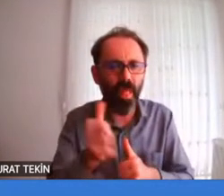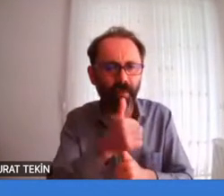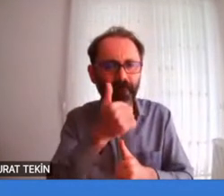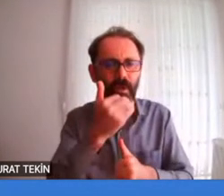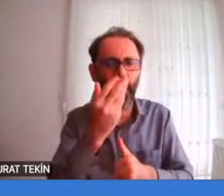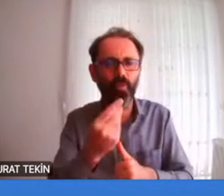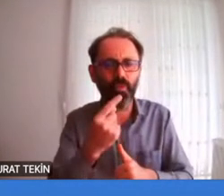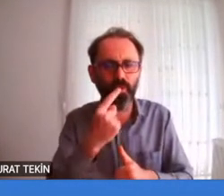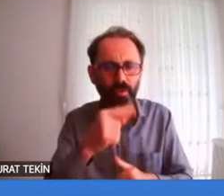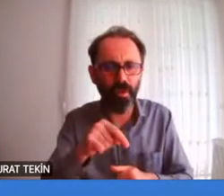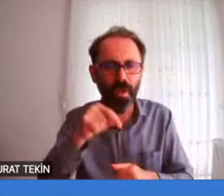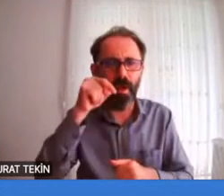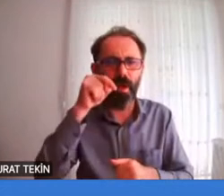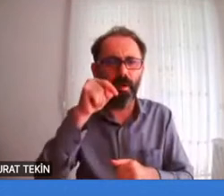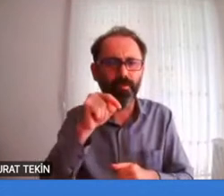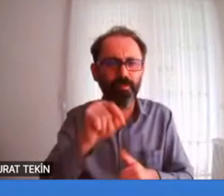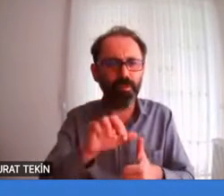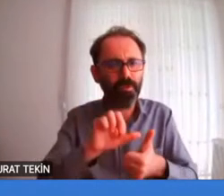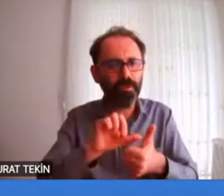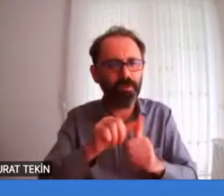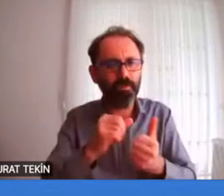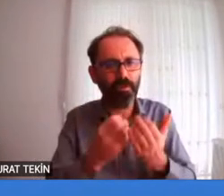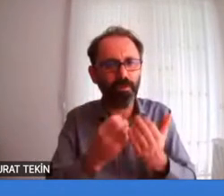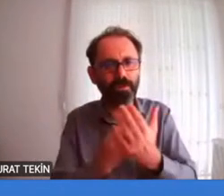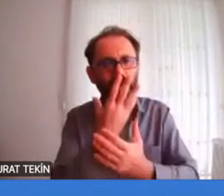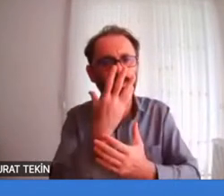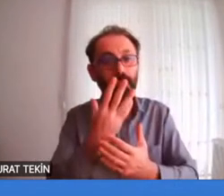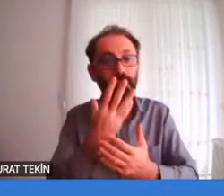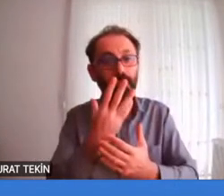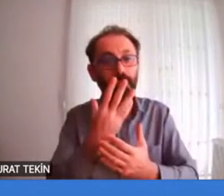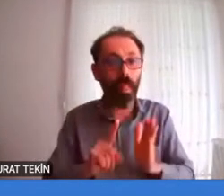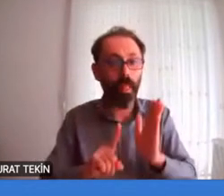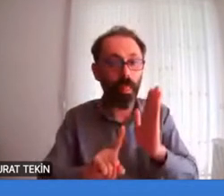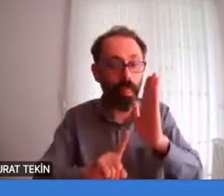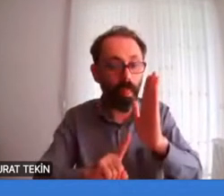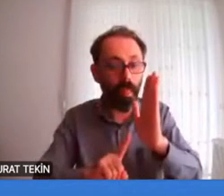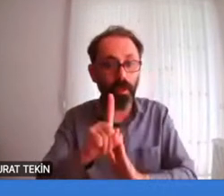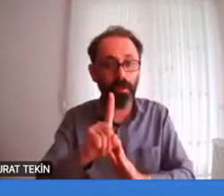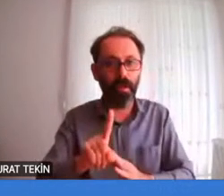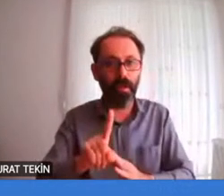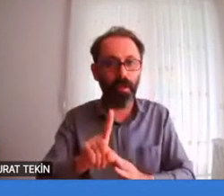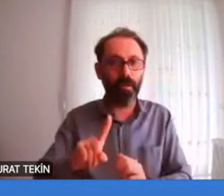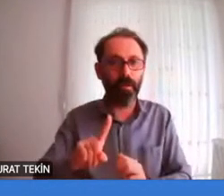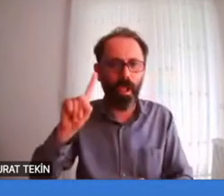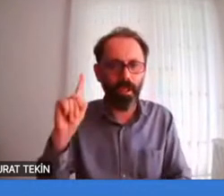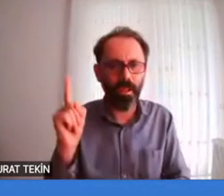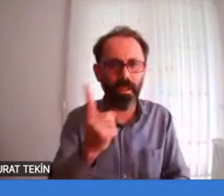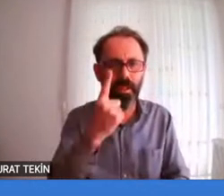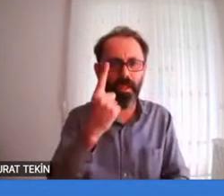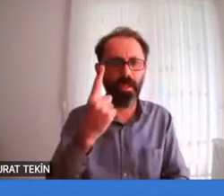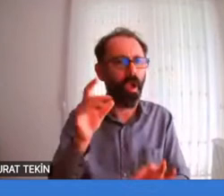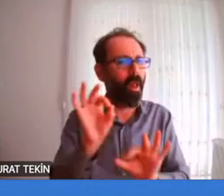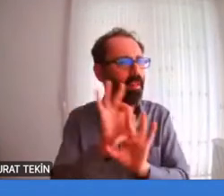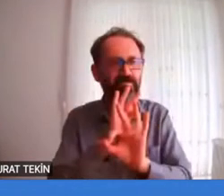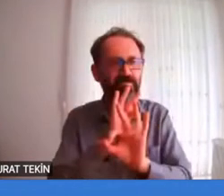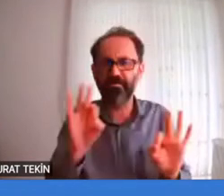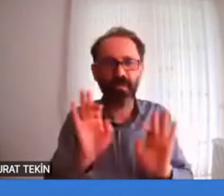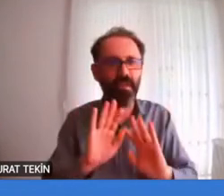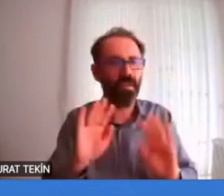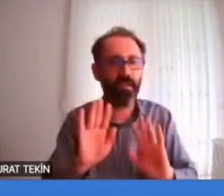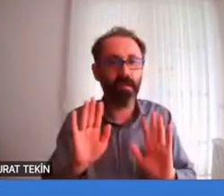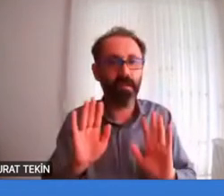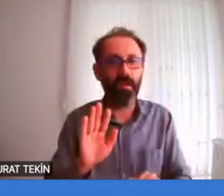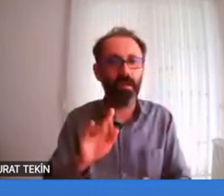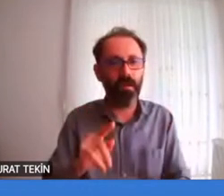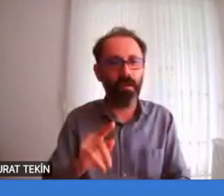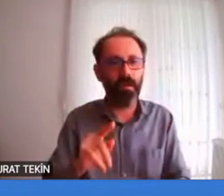şeyin varlığını bir defa ortaya koydu ve başarının imkanını ispatladı. Yani bu mümkün diyor. Yani ben